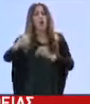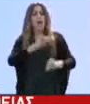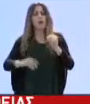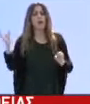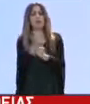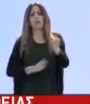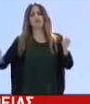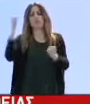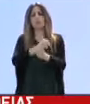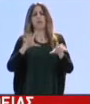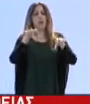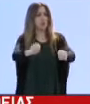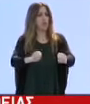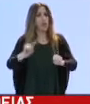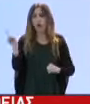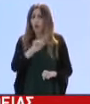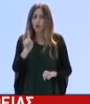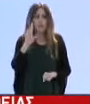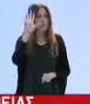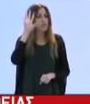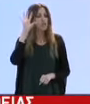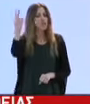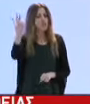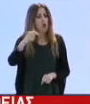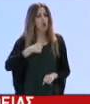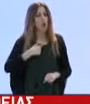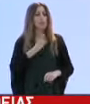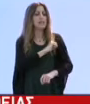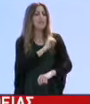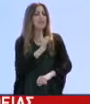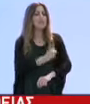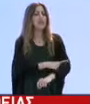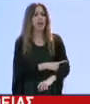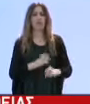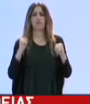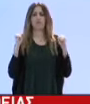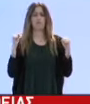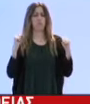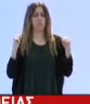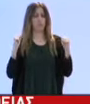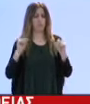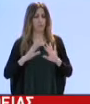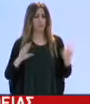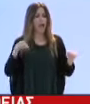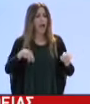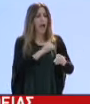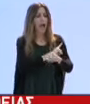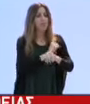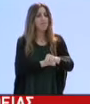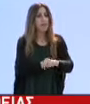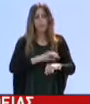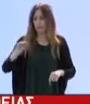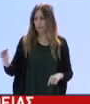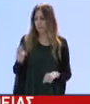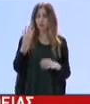πολιτική κυριαρχία. Μια κυριαρχία όμως η οποία δεν θα είναι αποτέλεσμα πρόσκαιρων